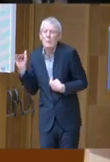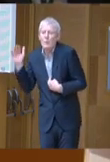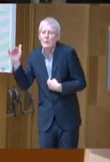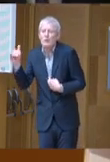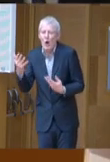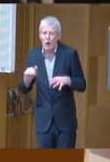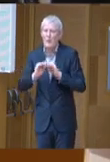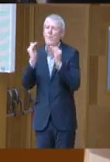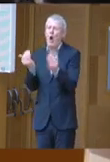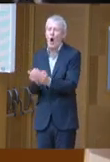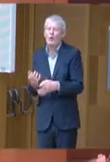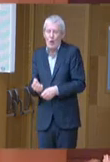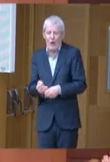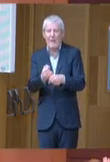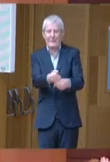Grazie.